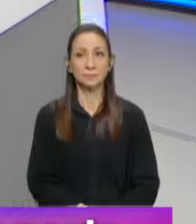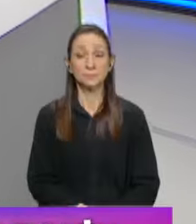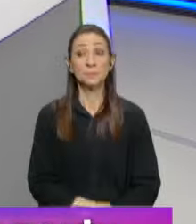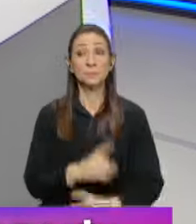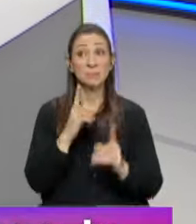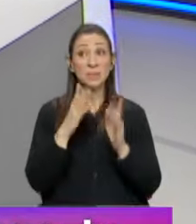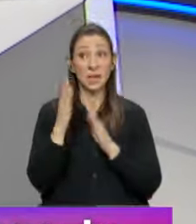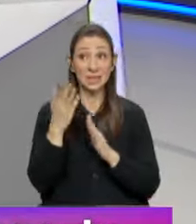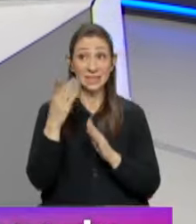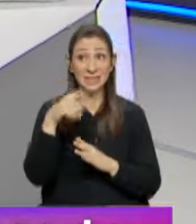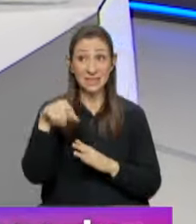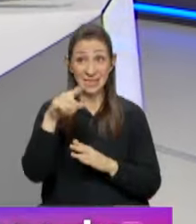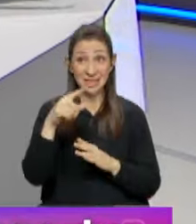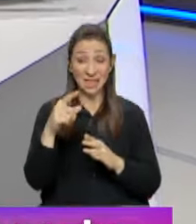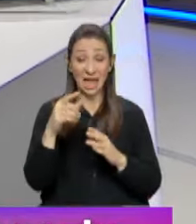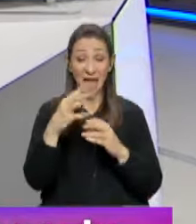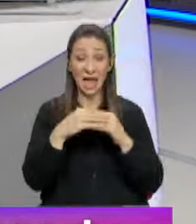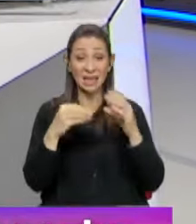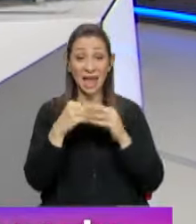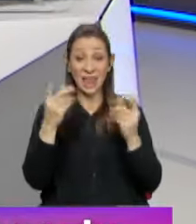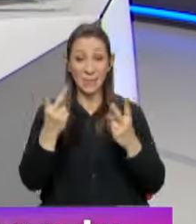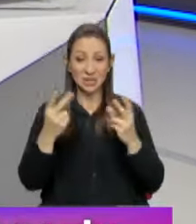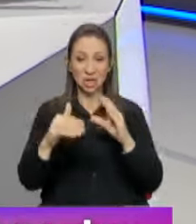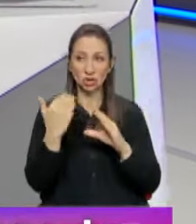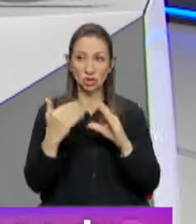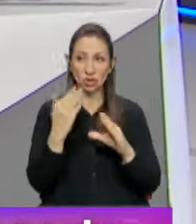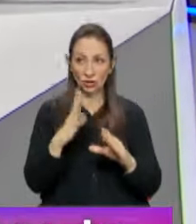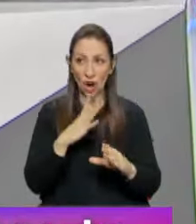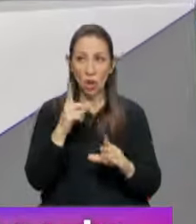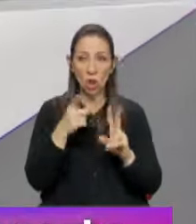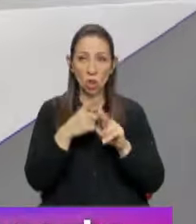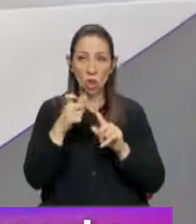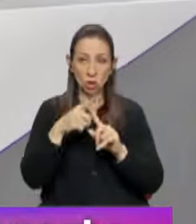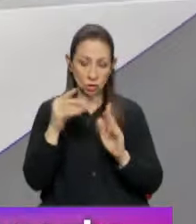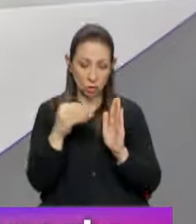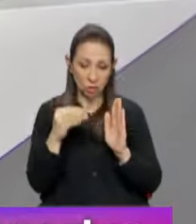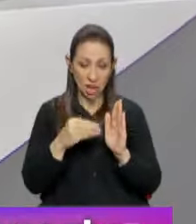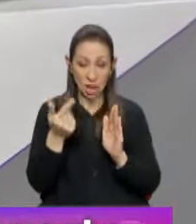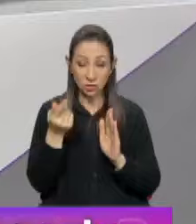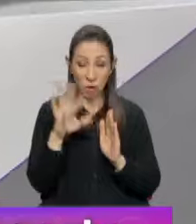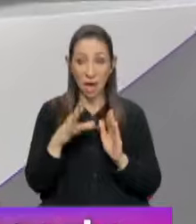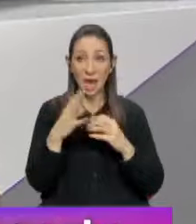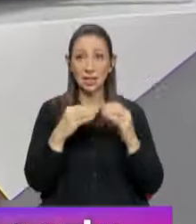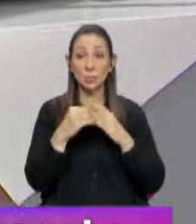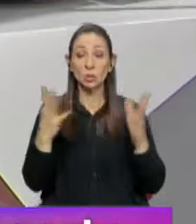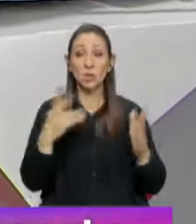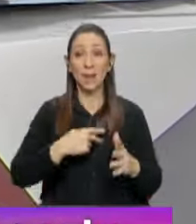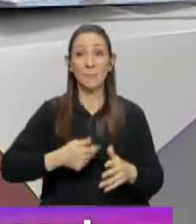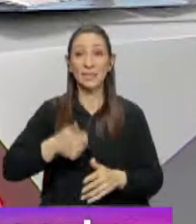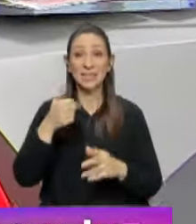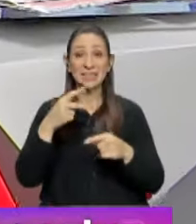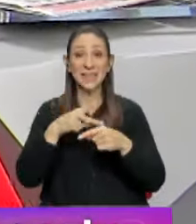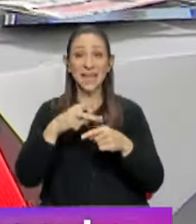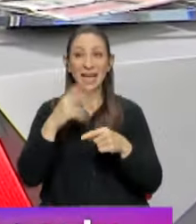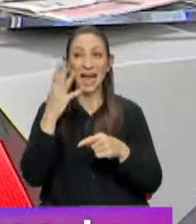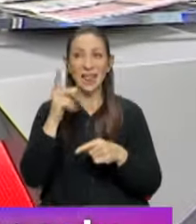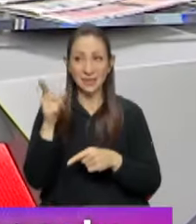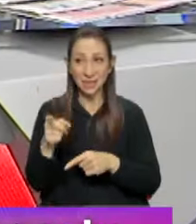Bir yandan da sizlerden Adana'dan mesajlar geliyor. Onları not alıyoruz. Az sonra Adana Büyükşehir Belediye Başkanı Zeydan